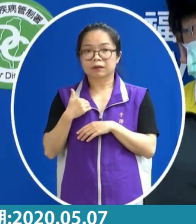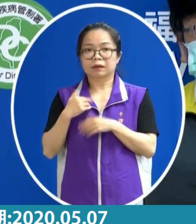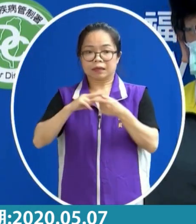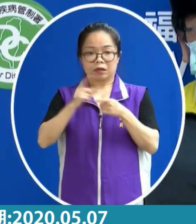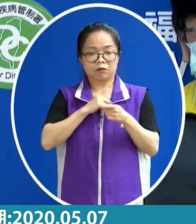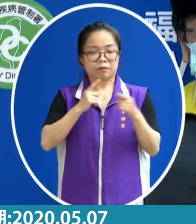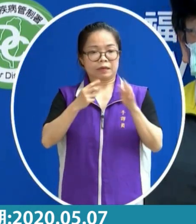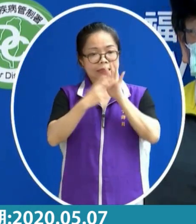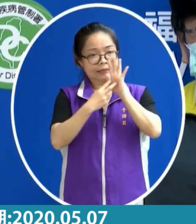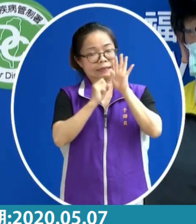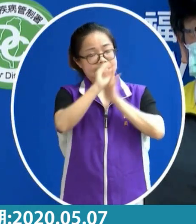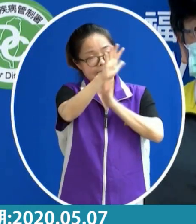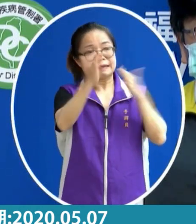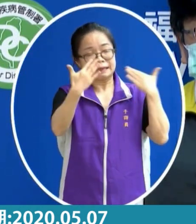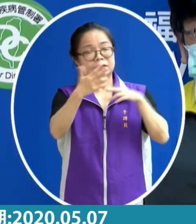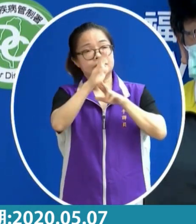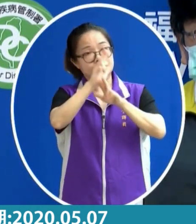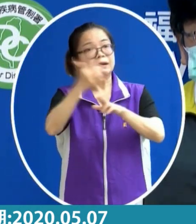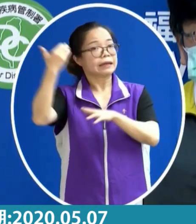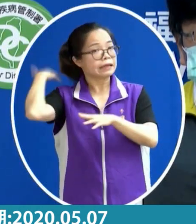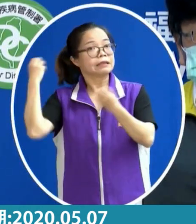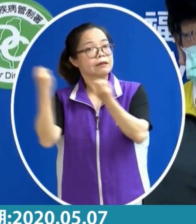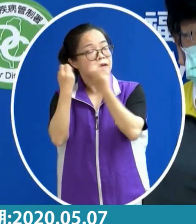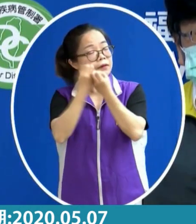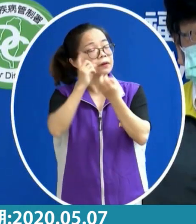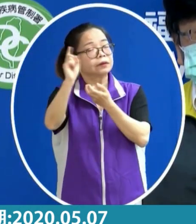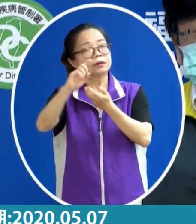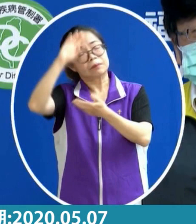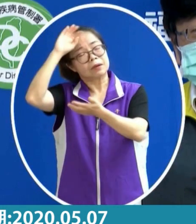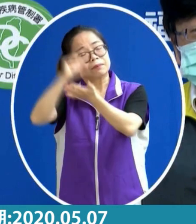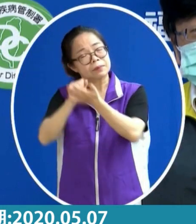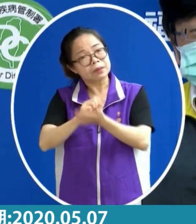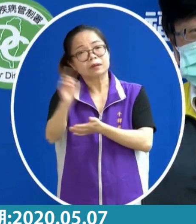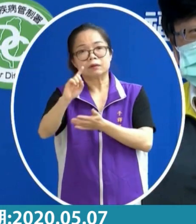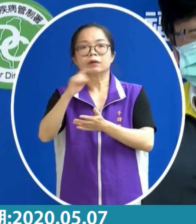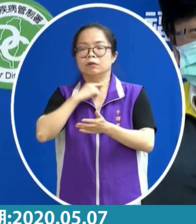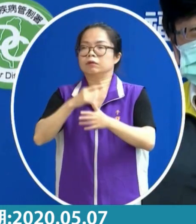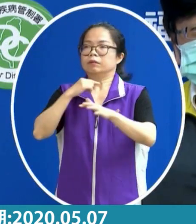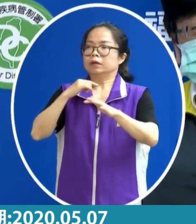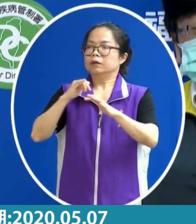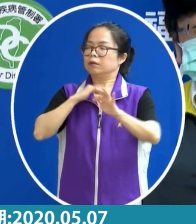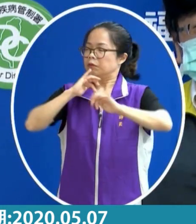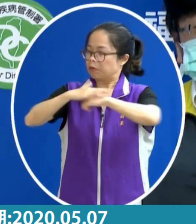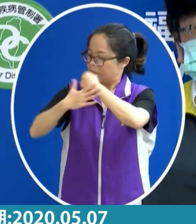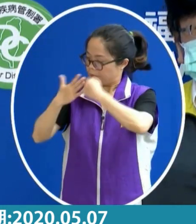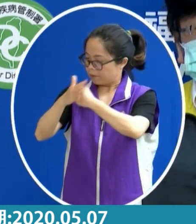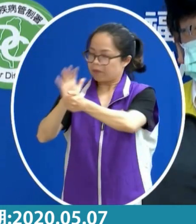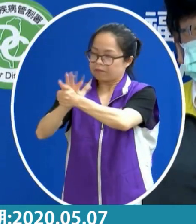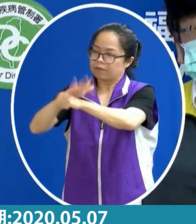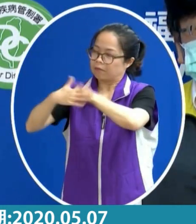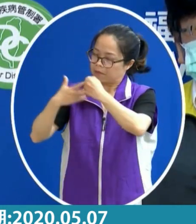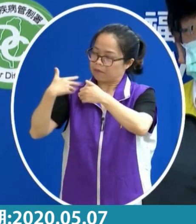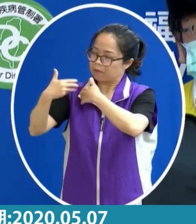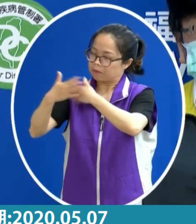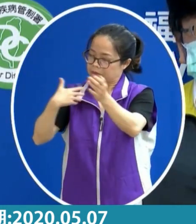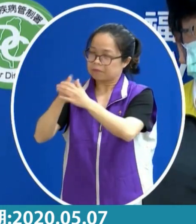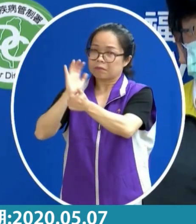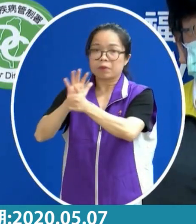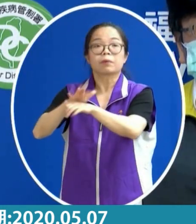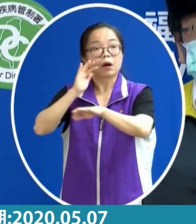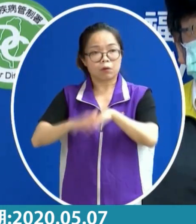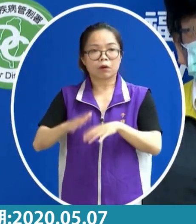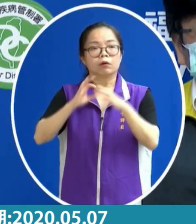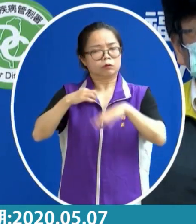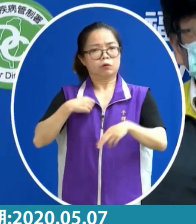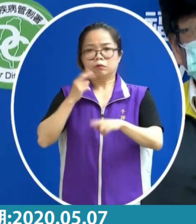我们清楚的来表达以前发生过什么样的情况，那就会受到我们最大的保护。所以也因为这样，我也